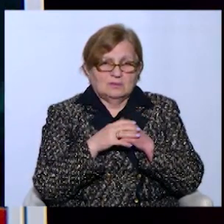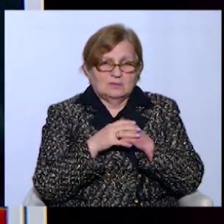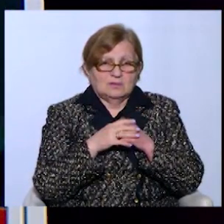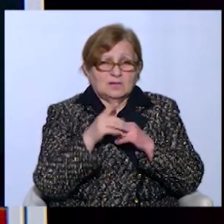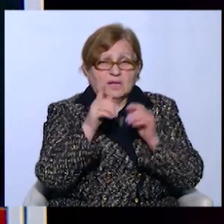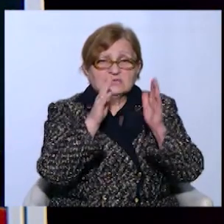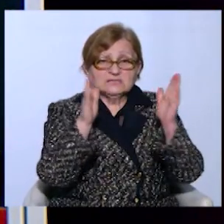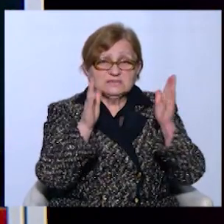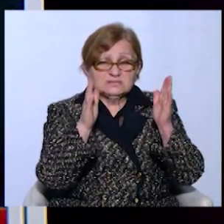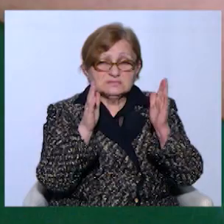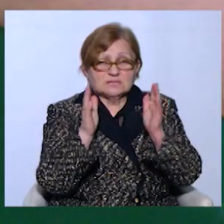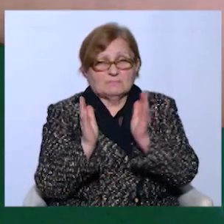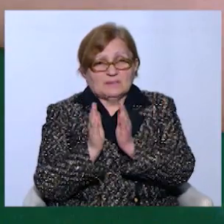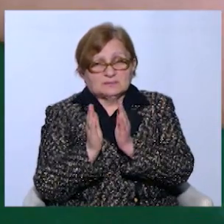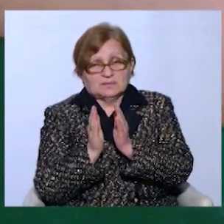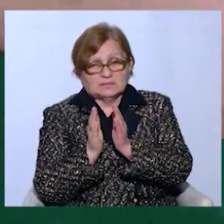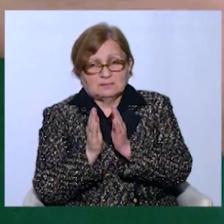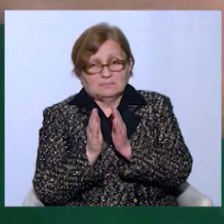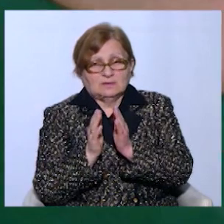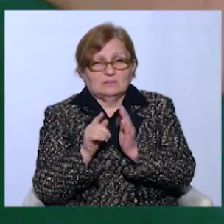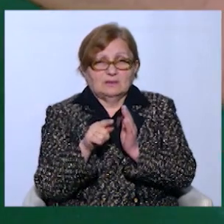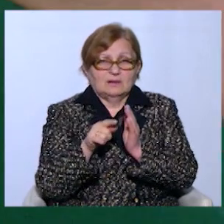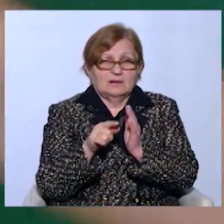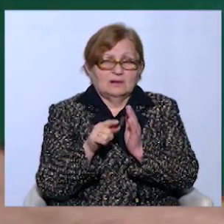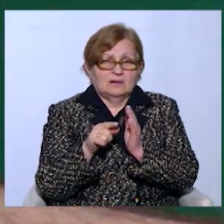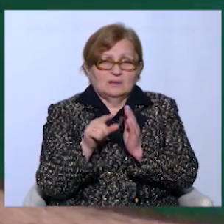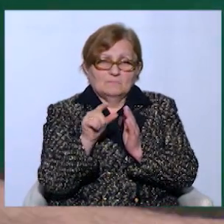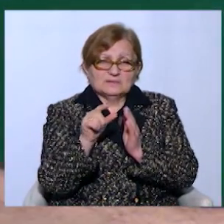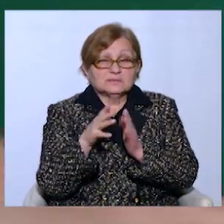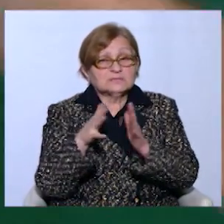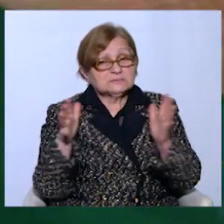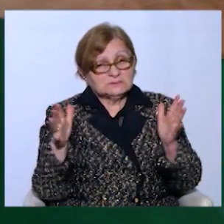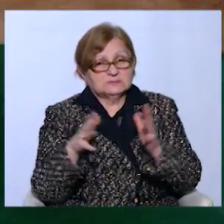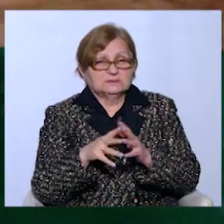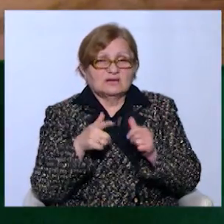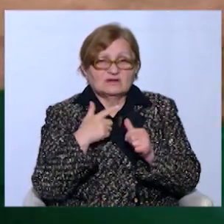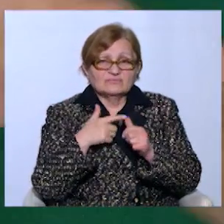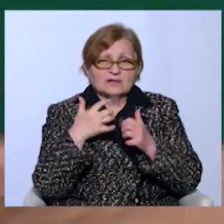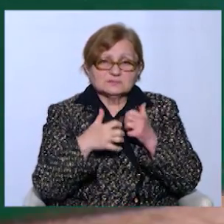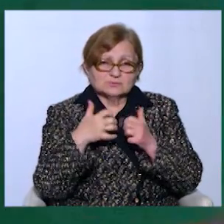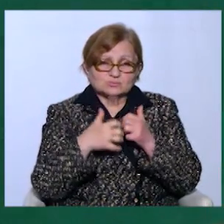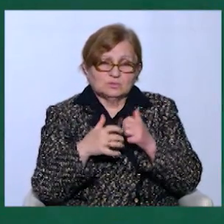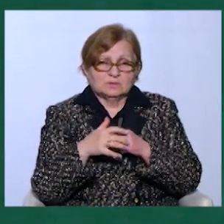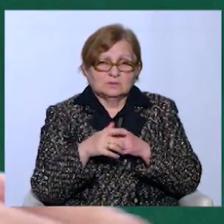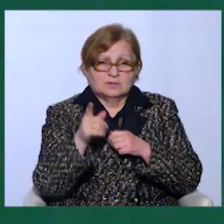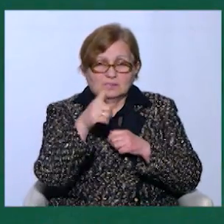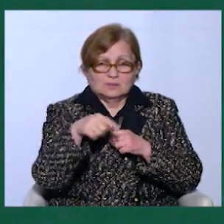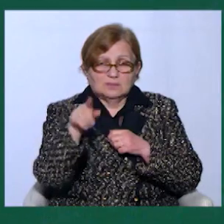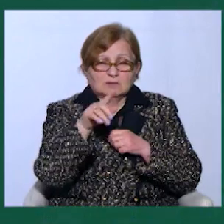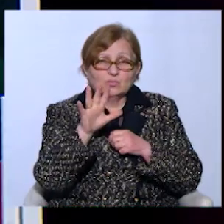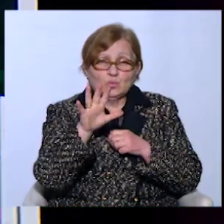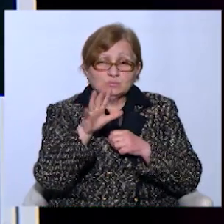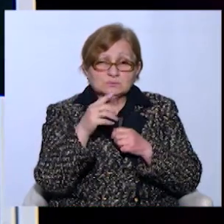დიდზე პატარა, მაგრამ პატარაზე დიდია. ამ ხუთი ფიგურის